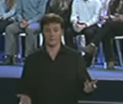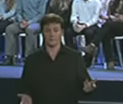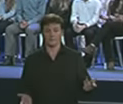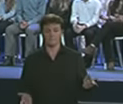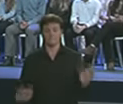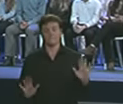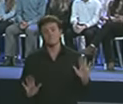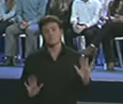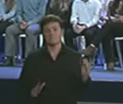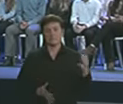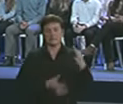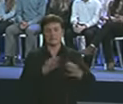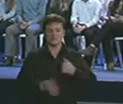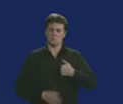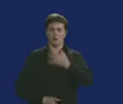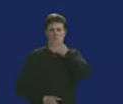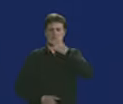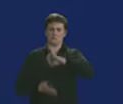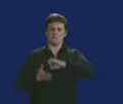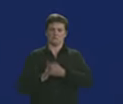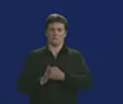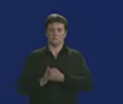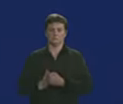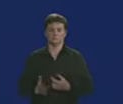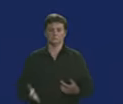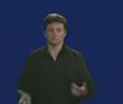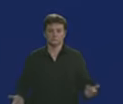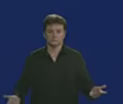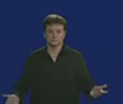j'aurais durci mon propos.